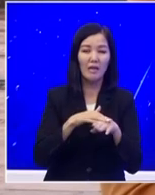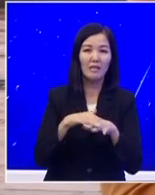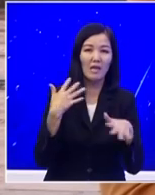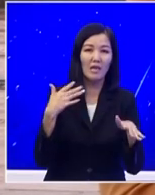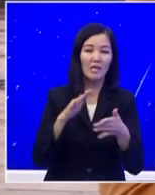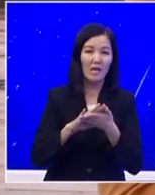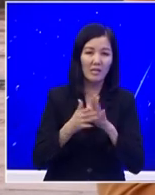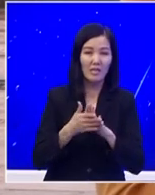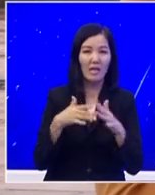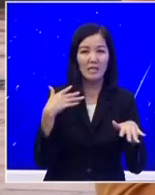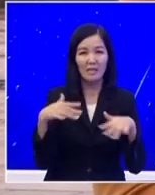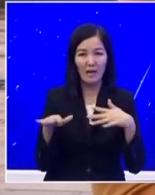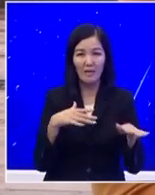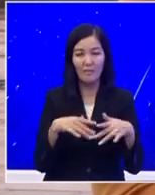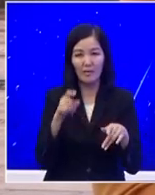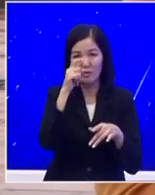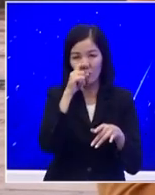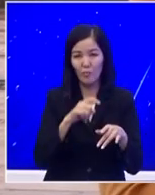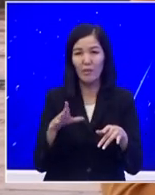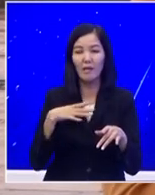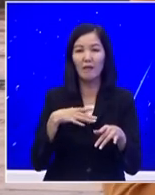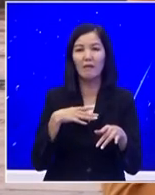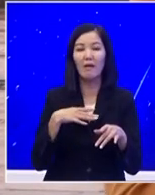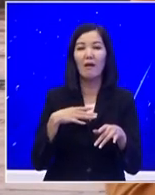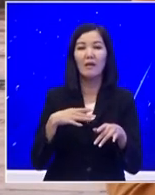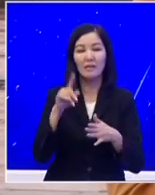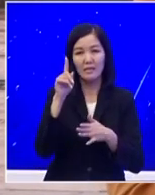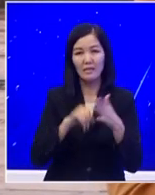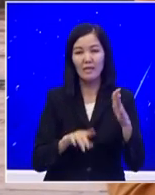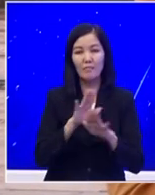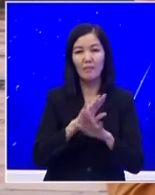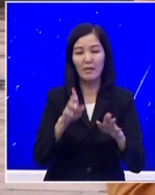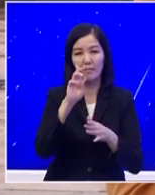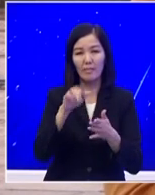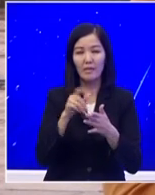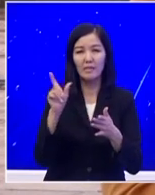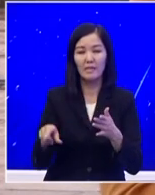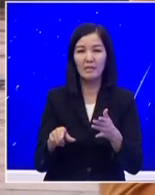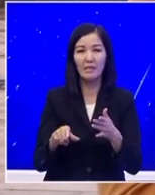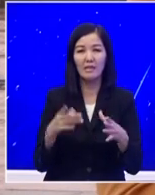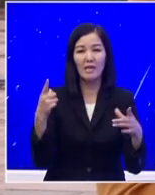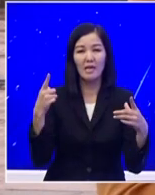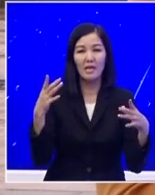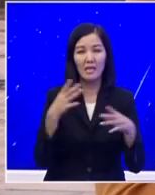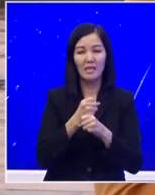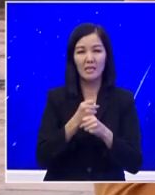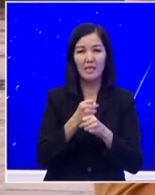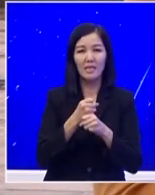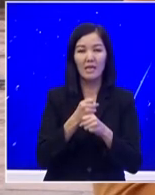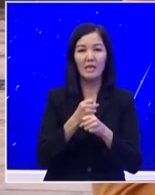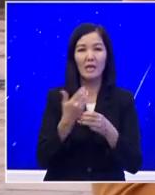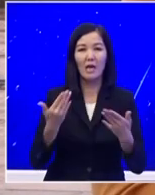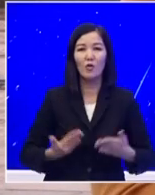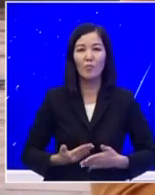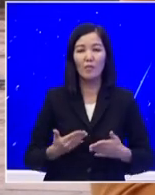ахуал мемлекеттік құрылымның халық сенімінен айырылған айқындады. Президент пікірінше кризис әлеуметтік теңсіздікті көрсетті.